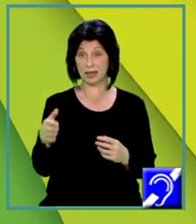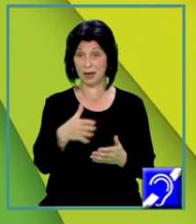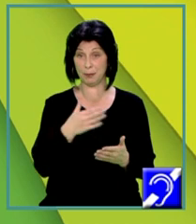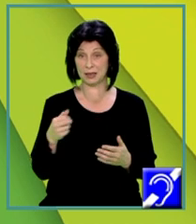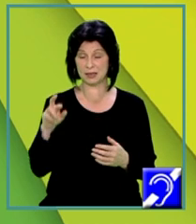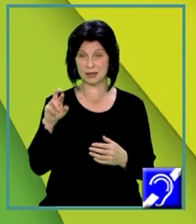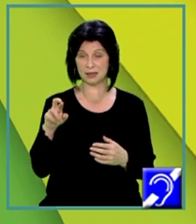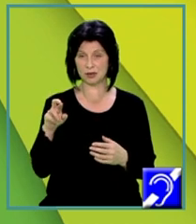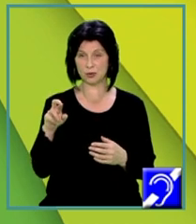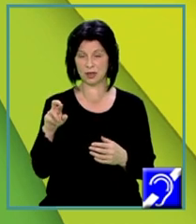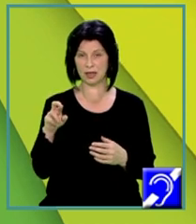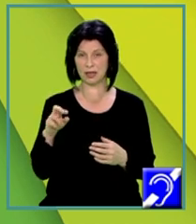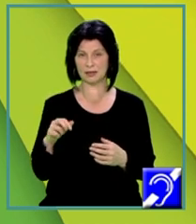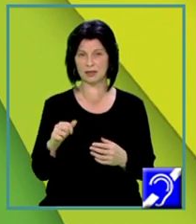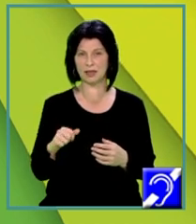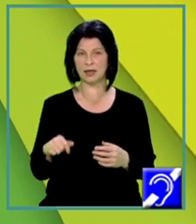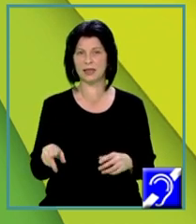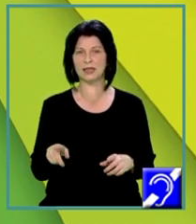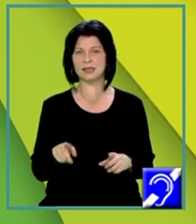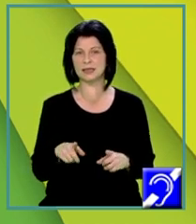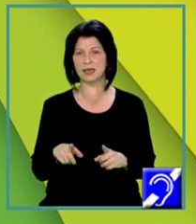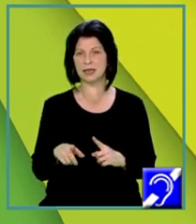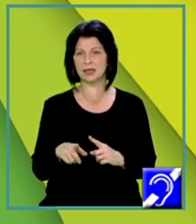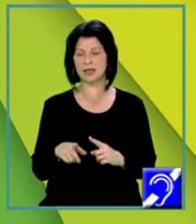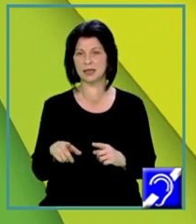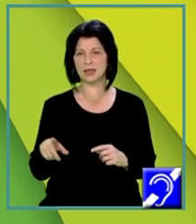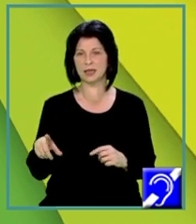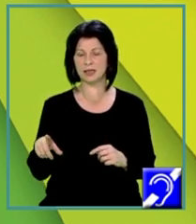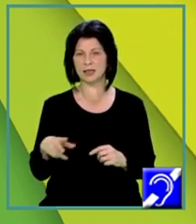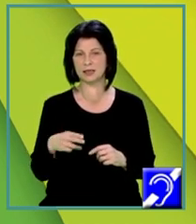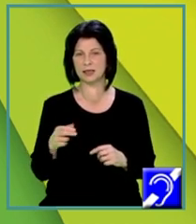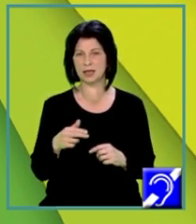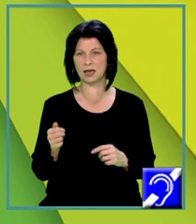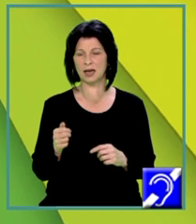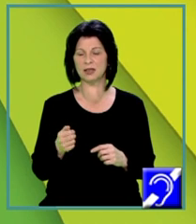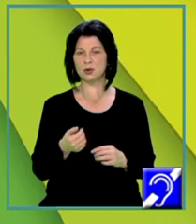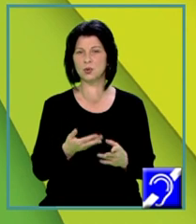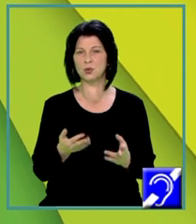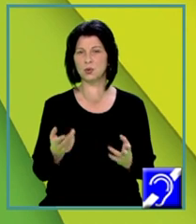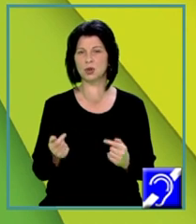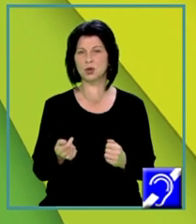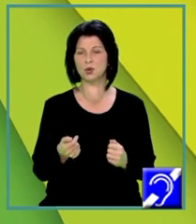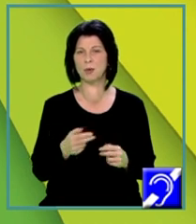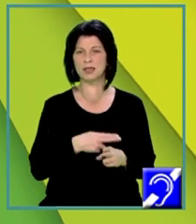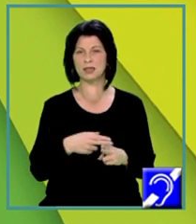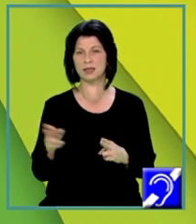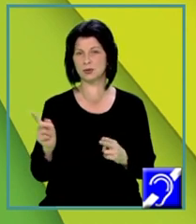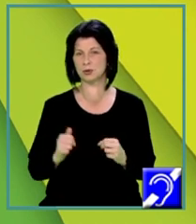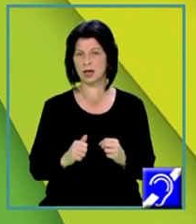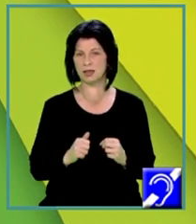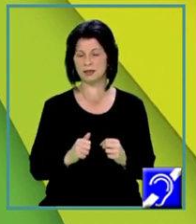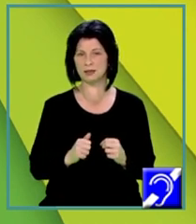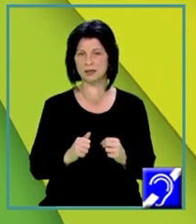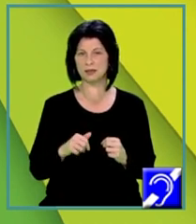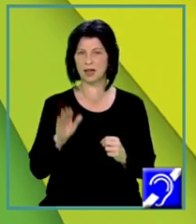că de este un număr pozitiv natural ci esența pătrat perfect în